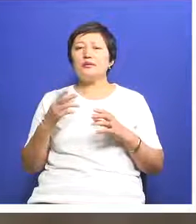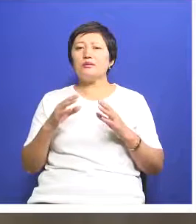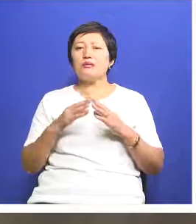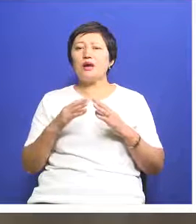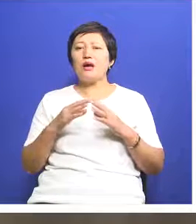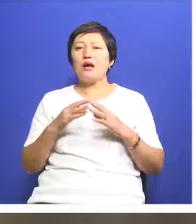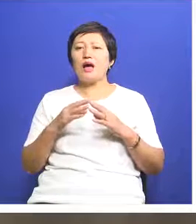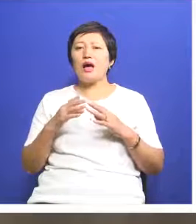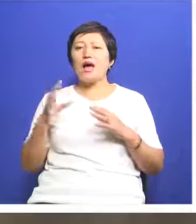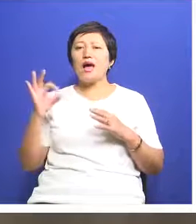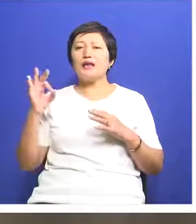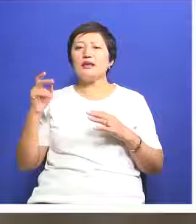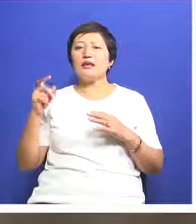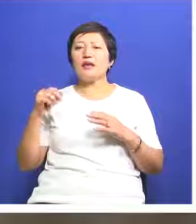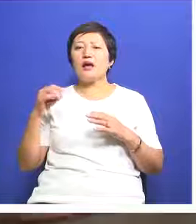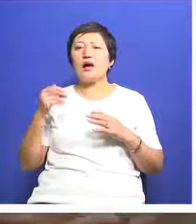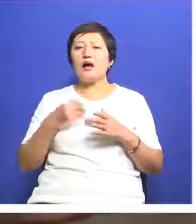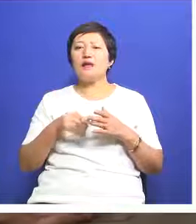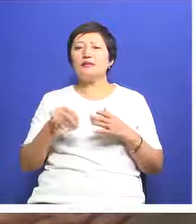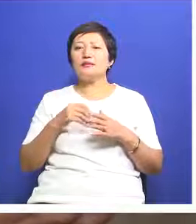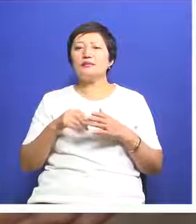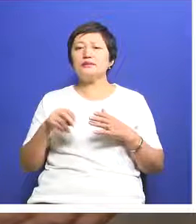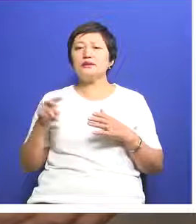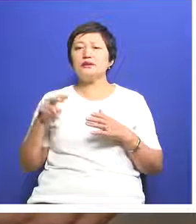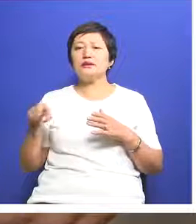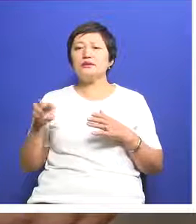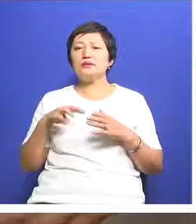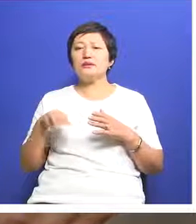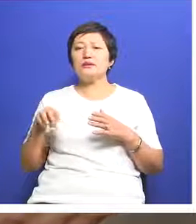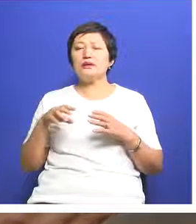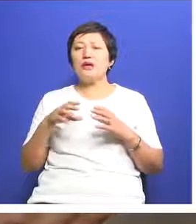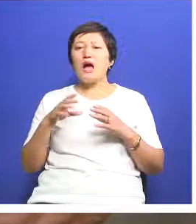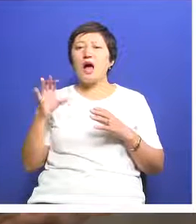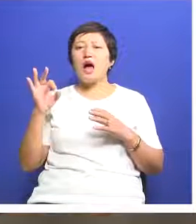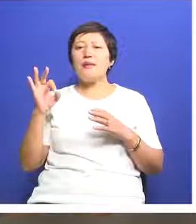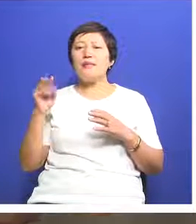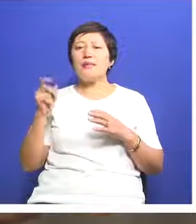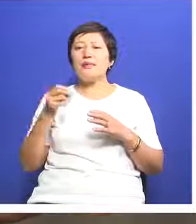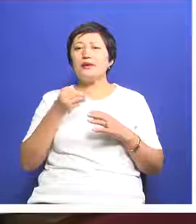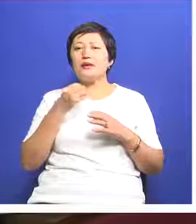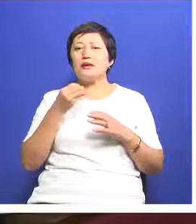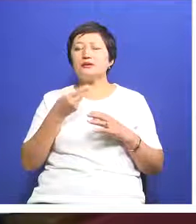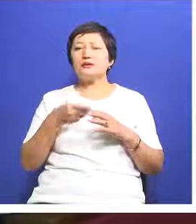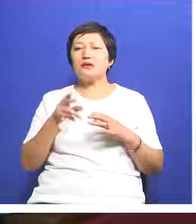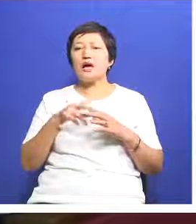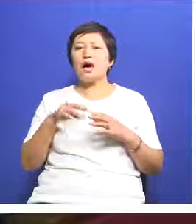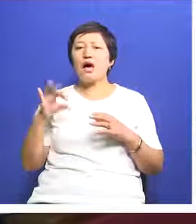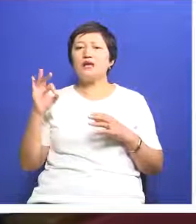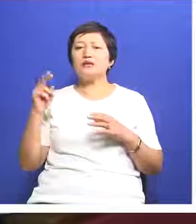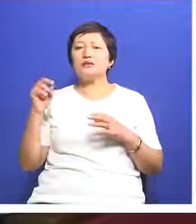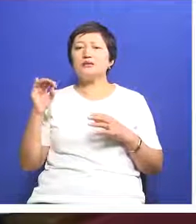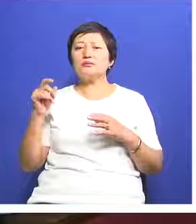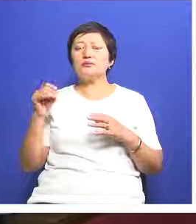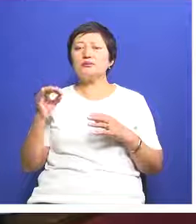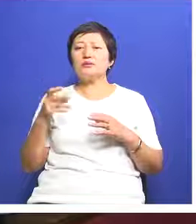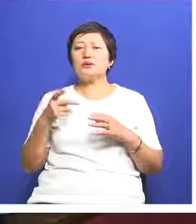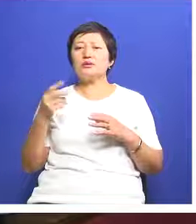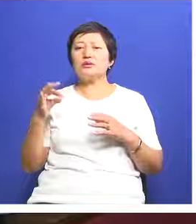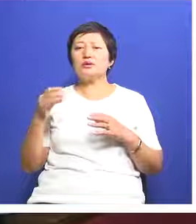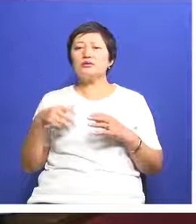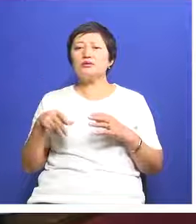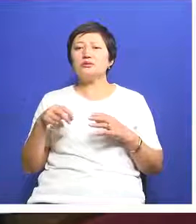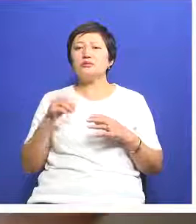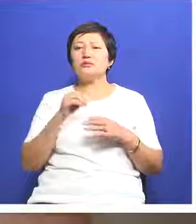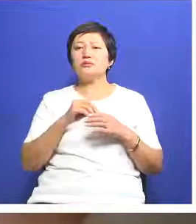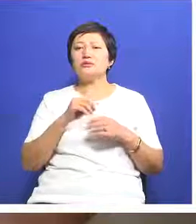әбетке ақша алады екен бұлар. 2000 теңге, 2500 теңге әбетке ақша алады екен. Bular ne asar istep jürüm ma, jok Kudayga jumıs istep atır ma bular